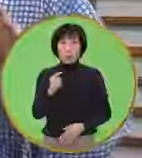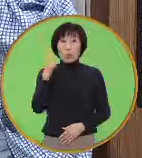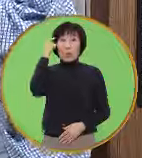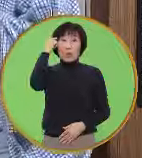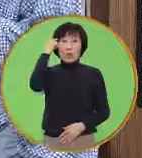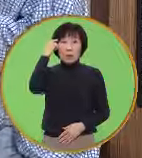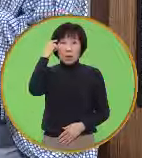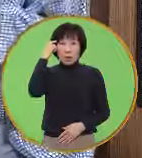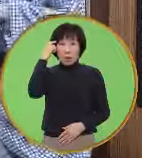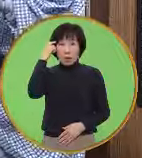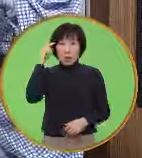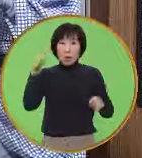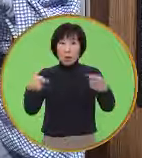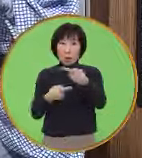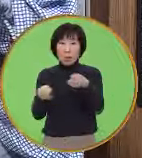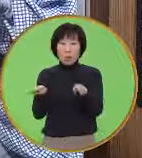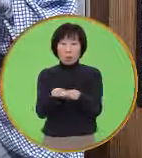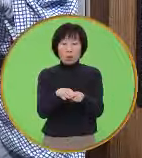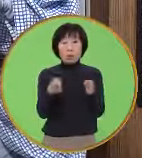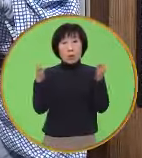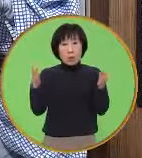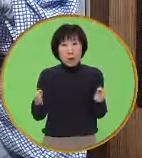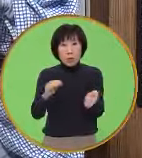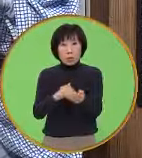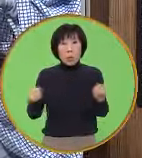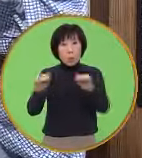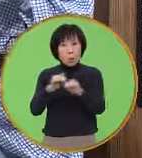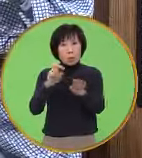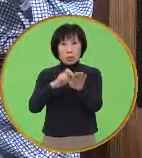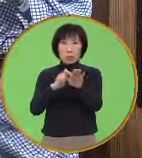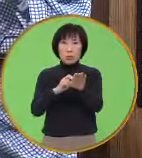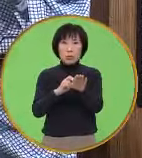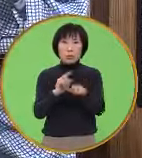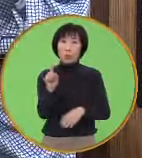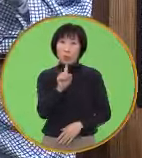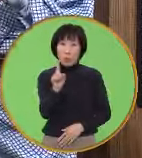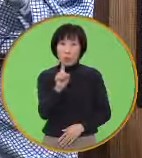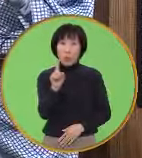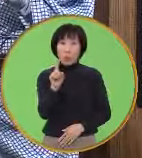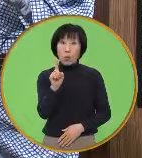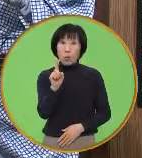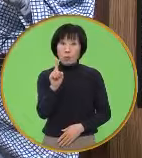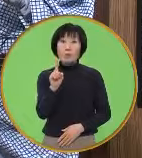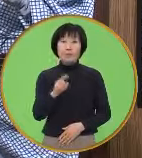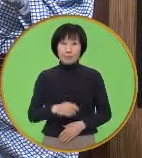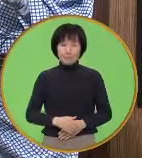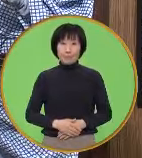けど、年末年始の病院ってどうなってるのかしら。 確かに